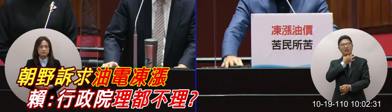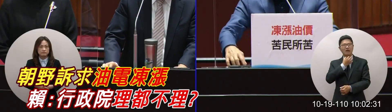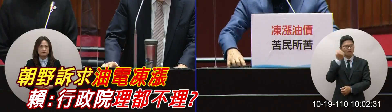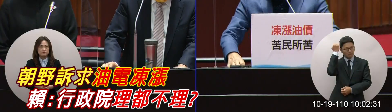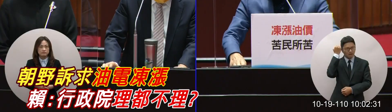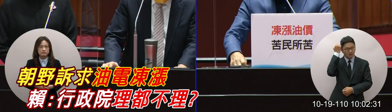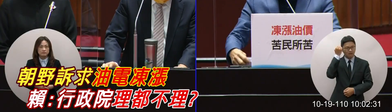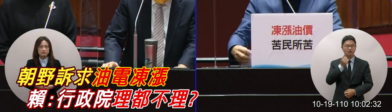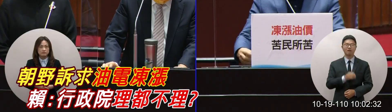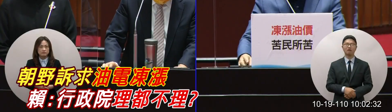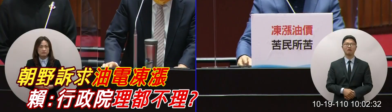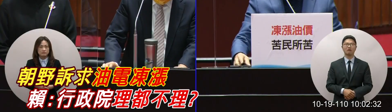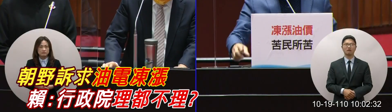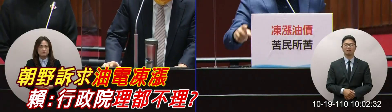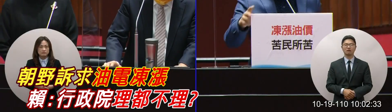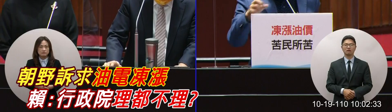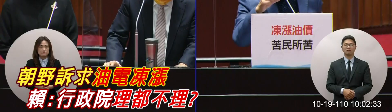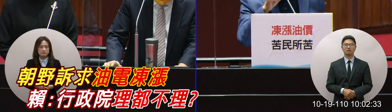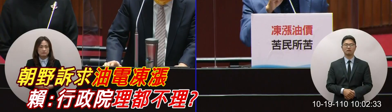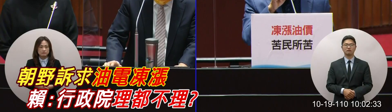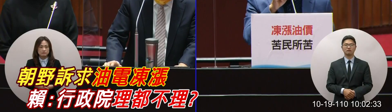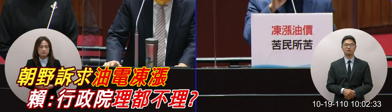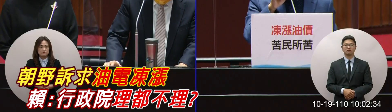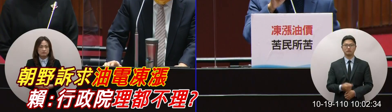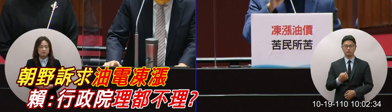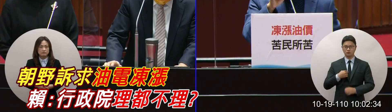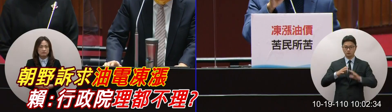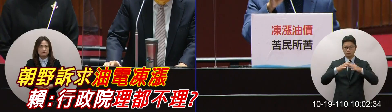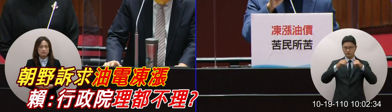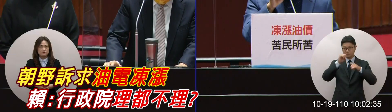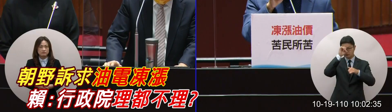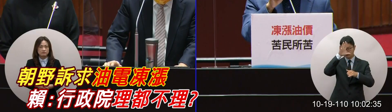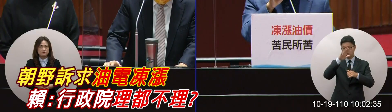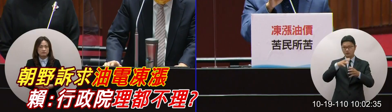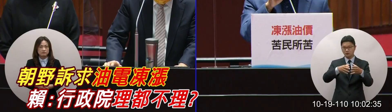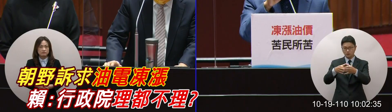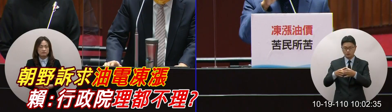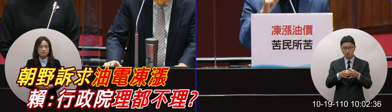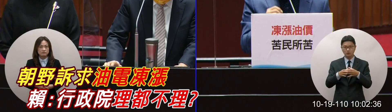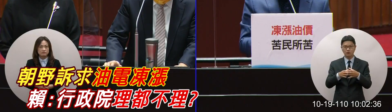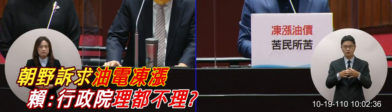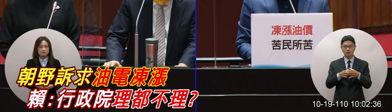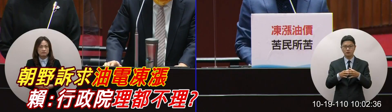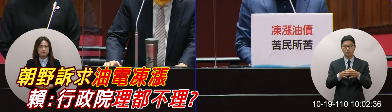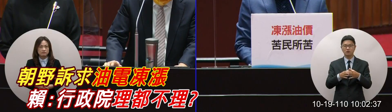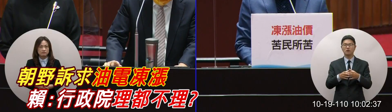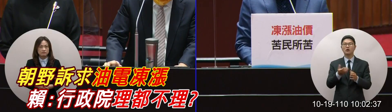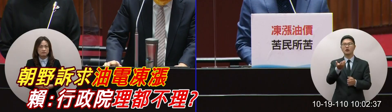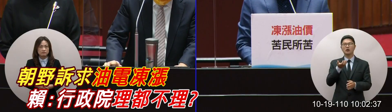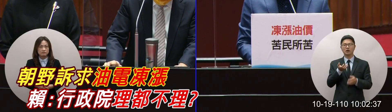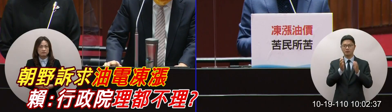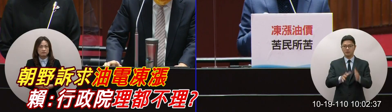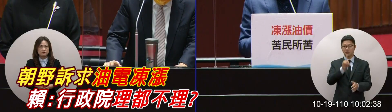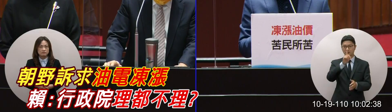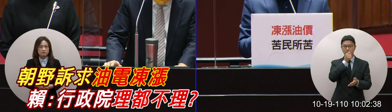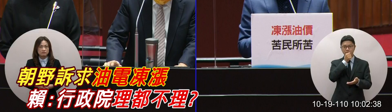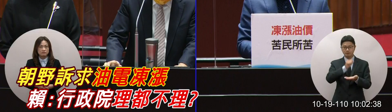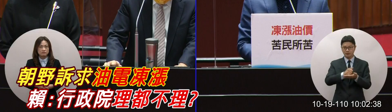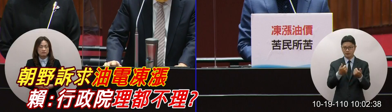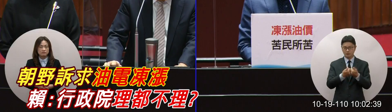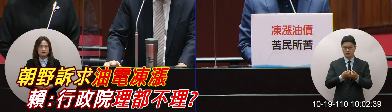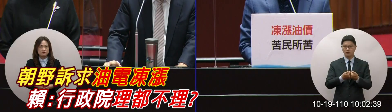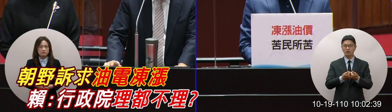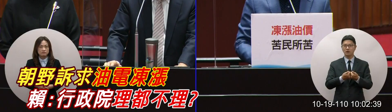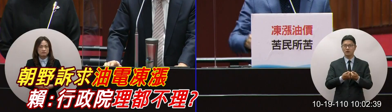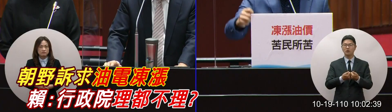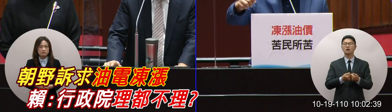了，所以我们党团，我们的党团呢，也在开一个记者会。我们强烈建议